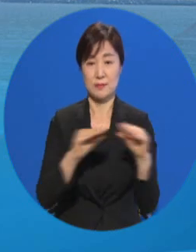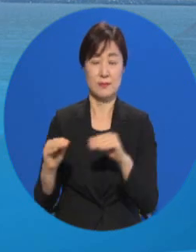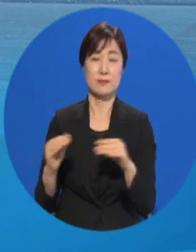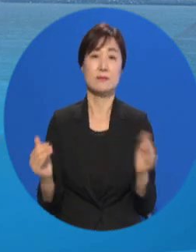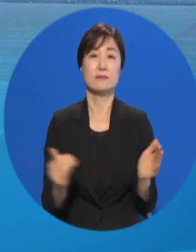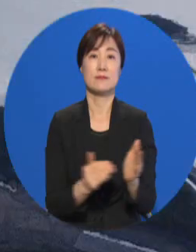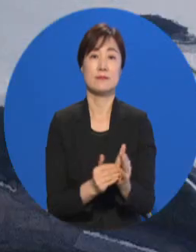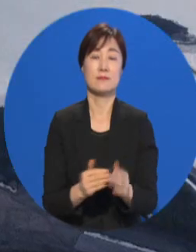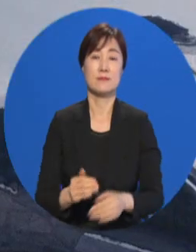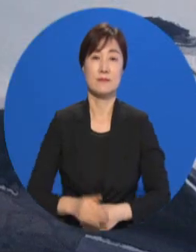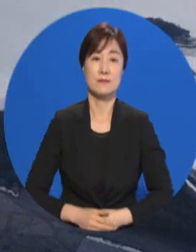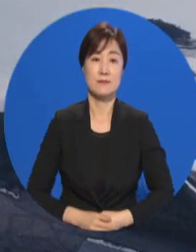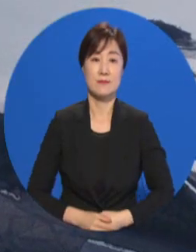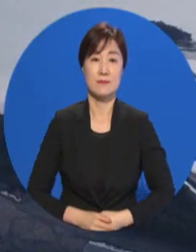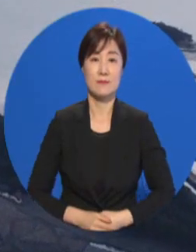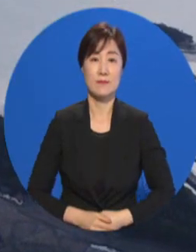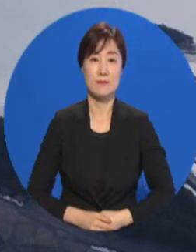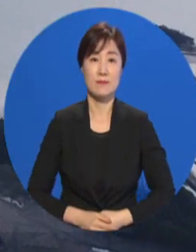취재했습니다.